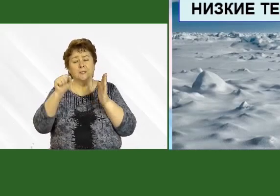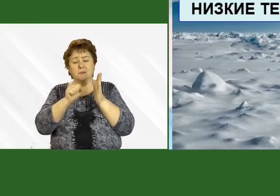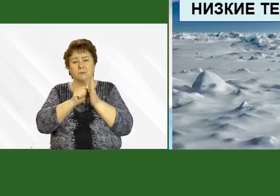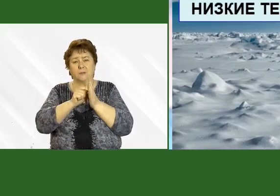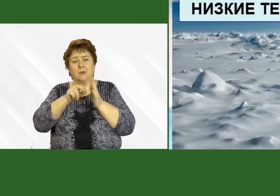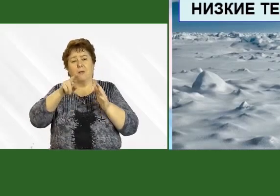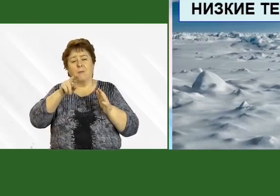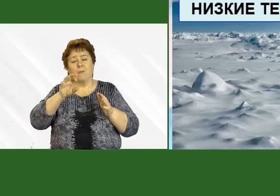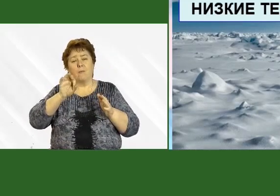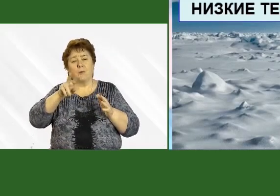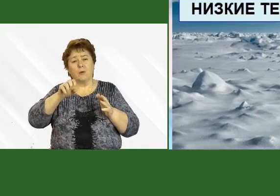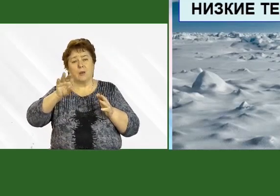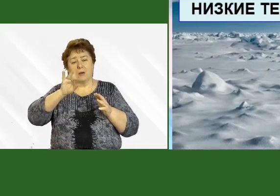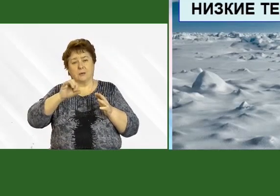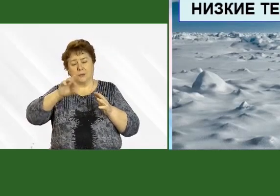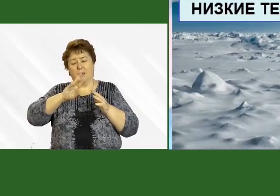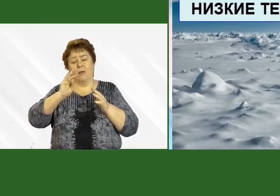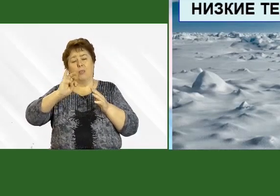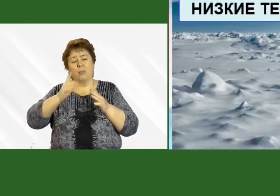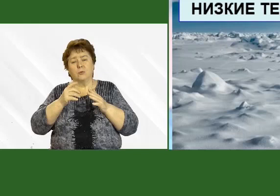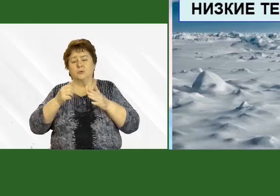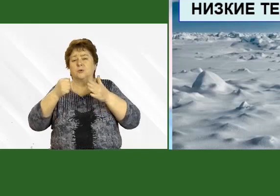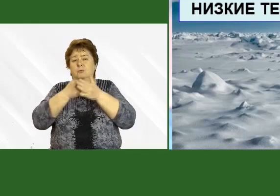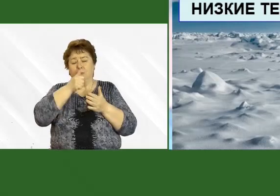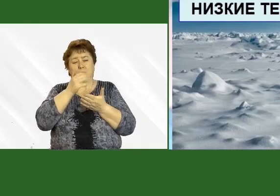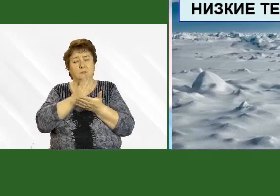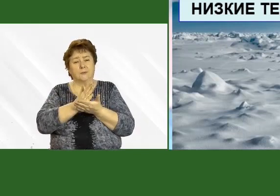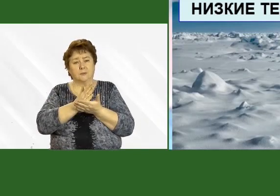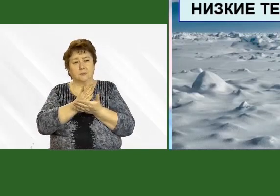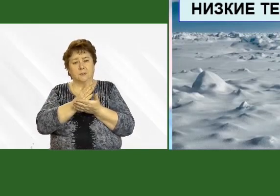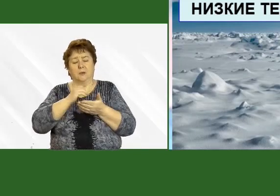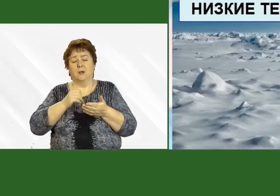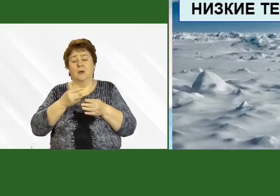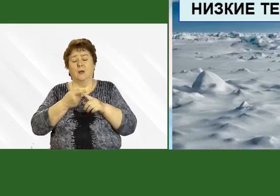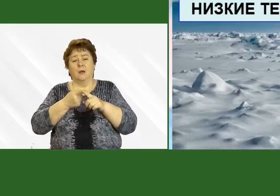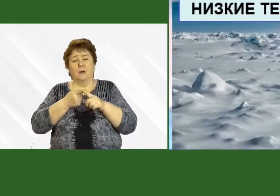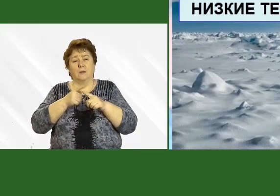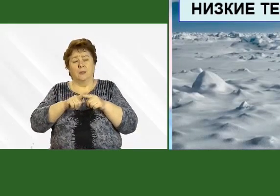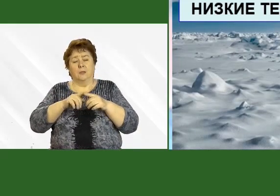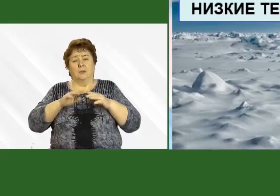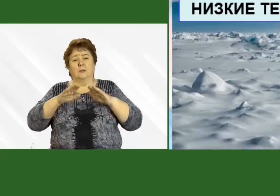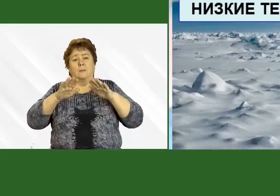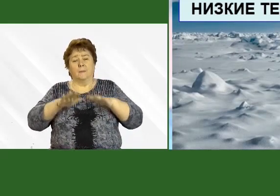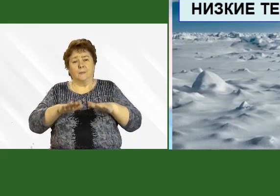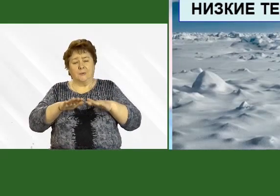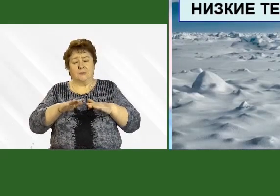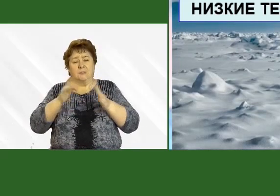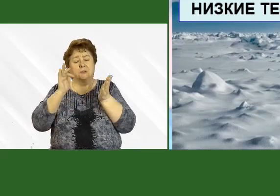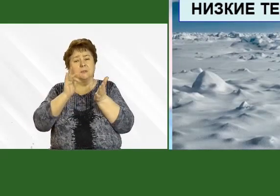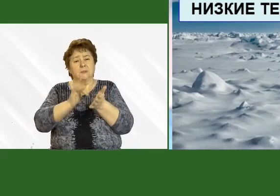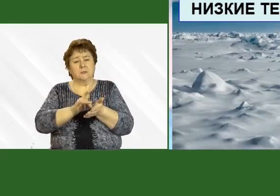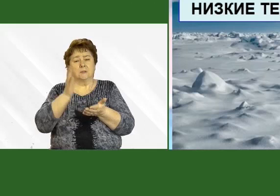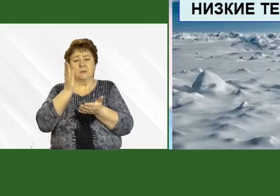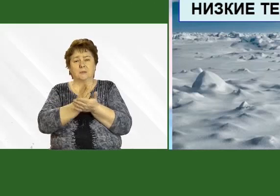ночь продолжается до 5 месяцев в пределах этого пояса находятся центры